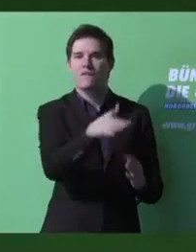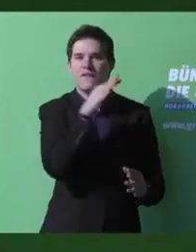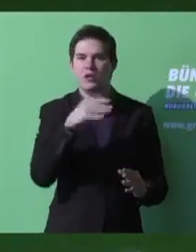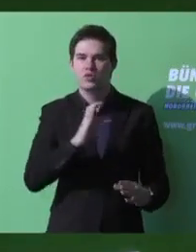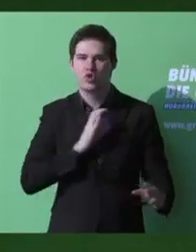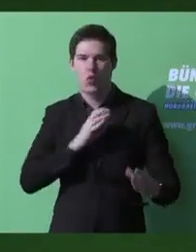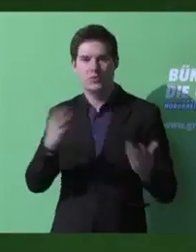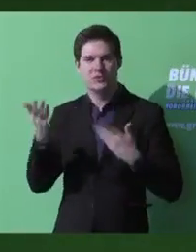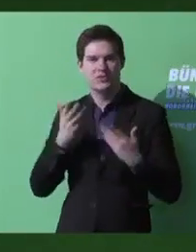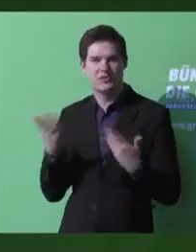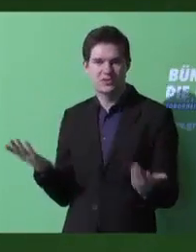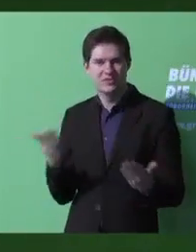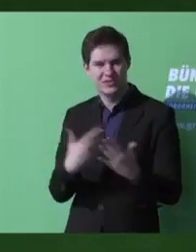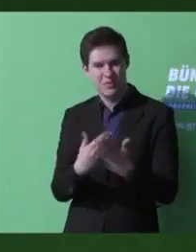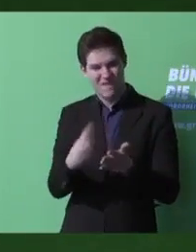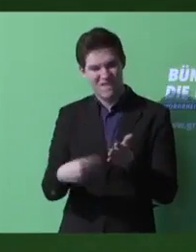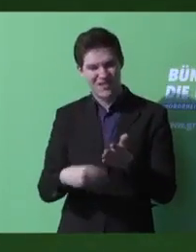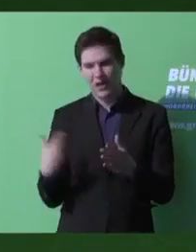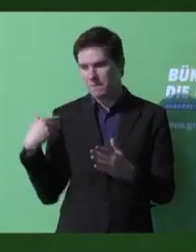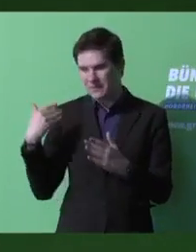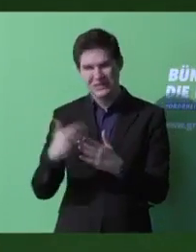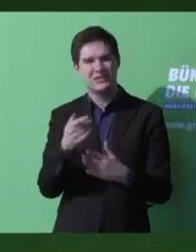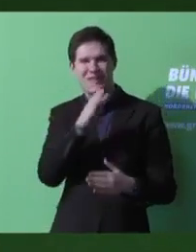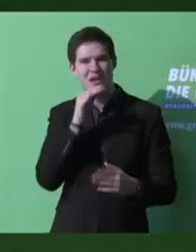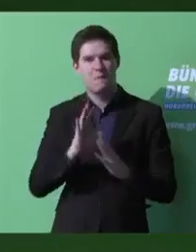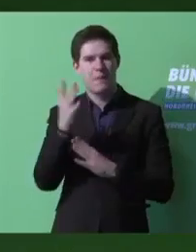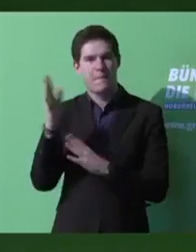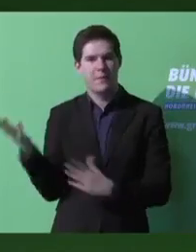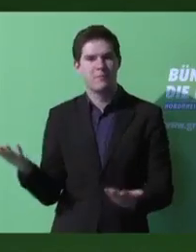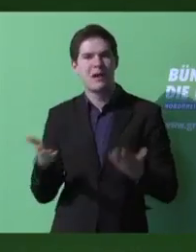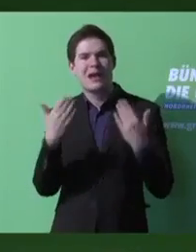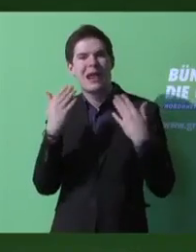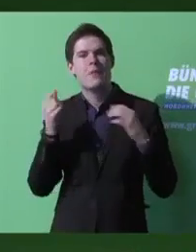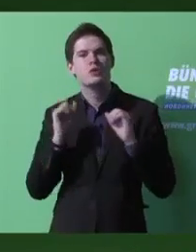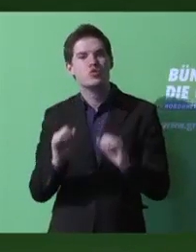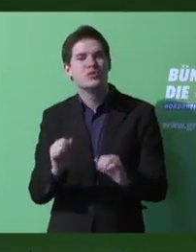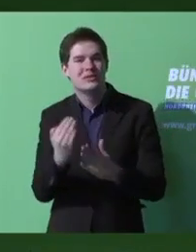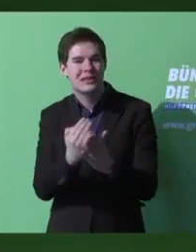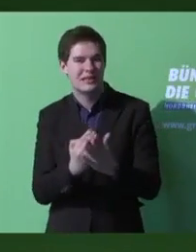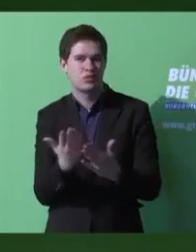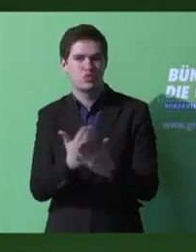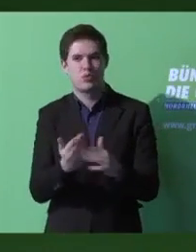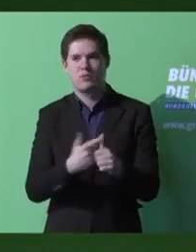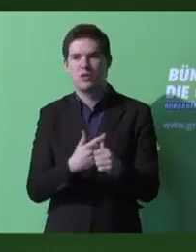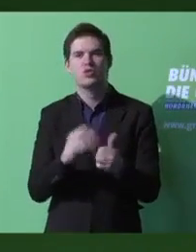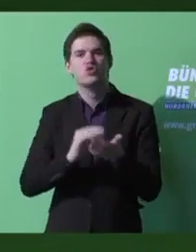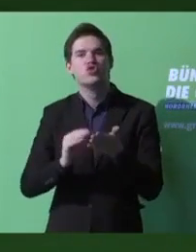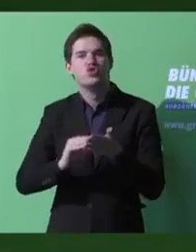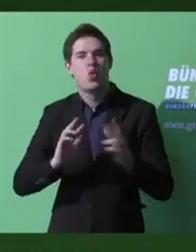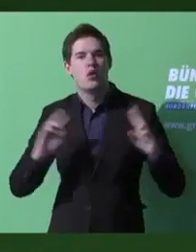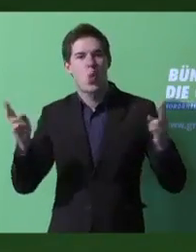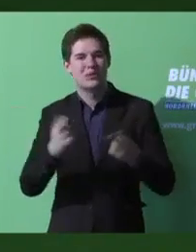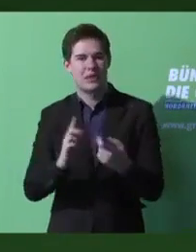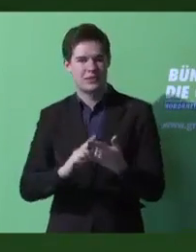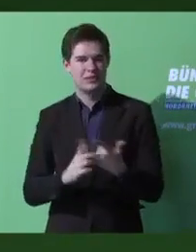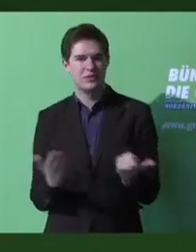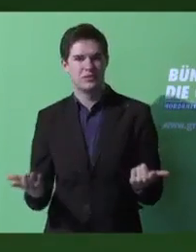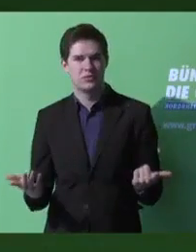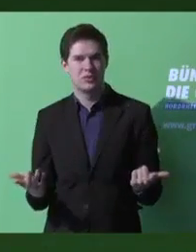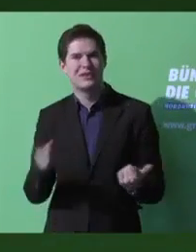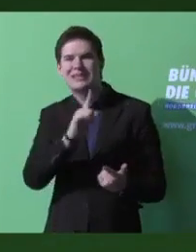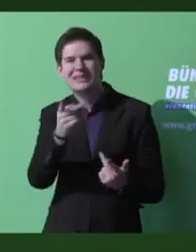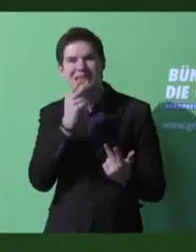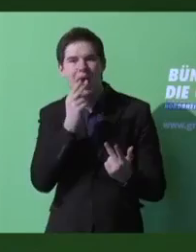erreicht von diesen Verträgen. Das Klimaschutzgesetz verabschiedet deutschlandweit das erste, den Schulkonsens erreicht, das ist dein Schulkonsens, das